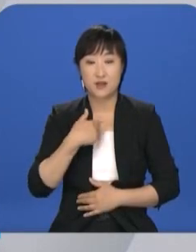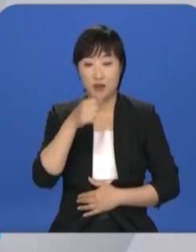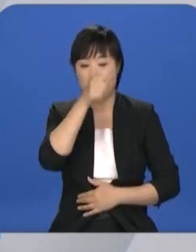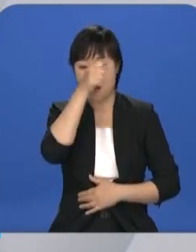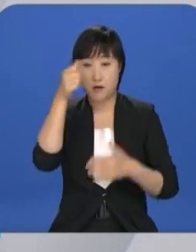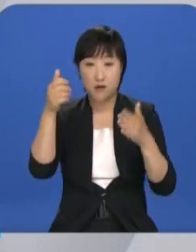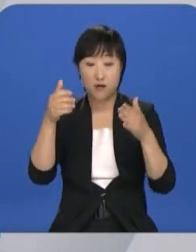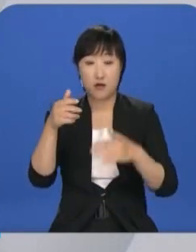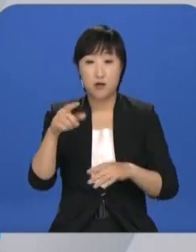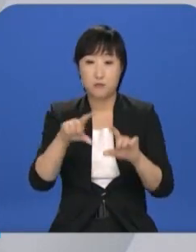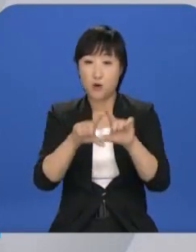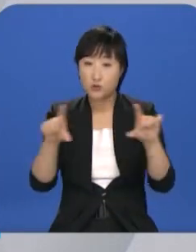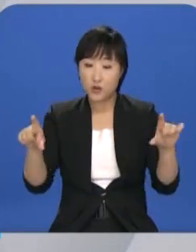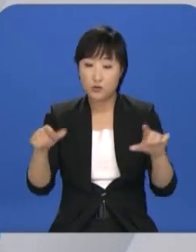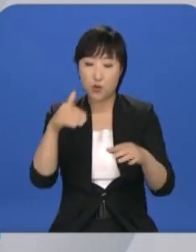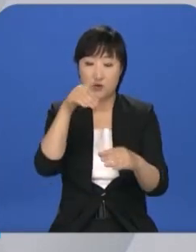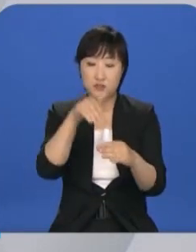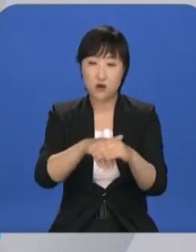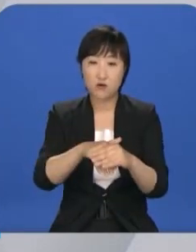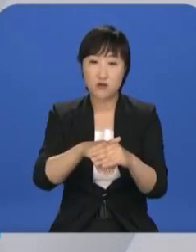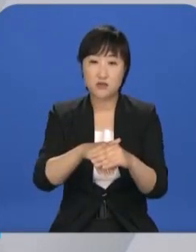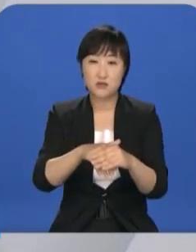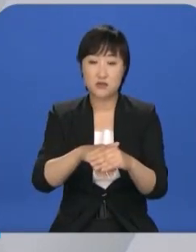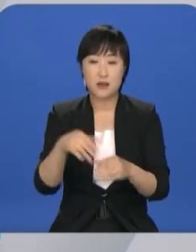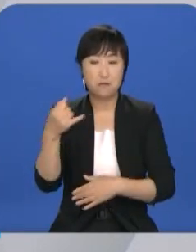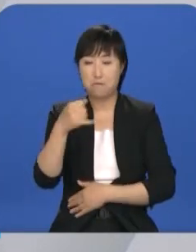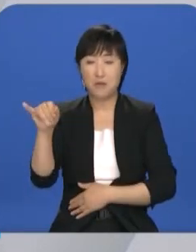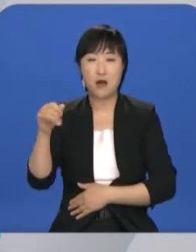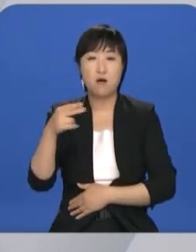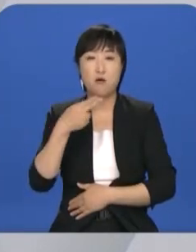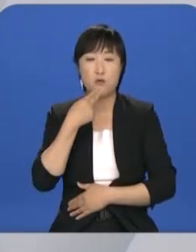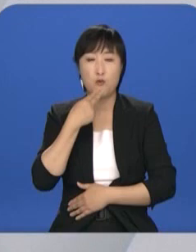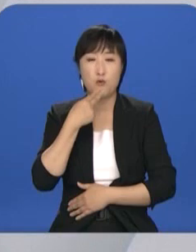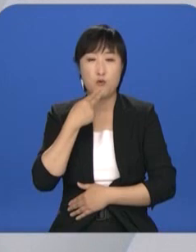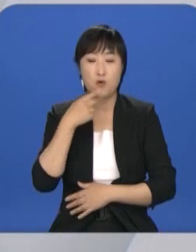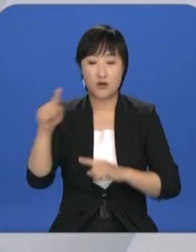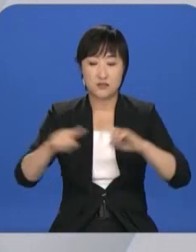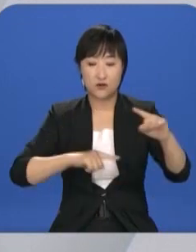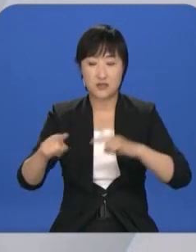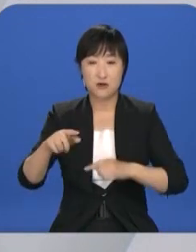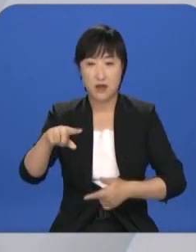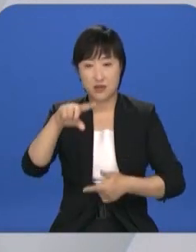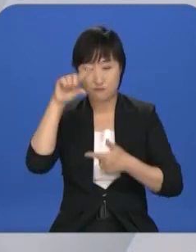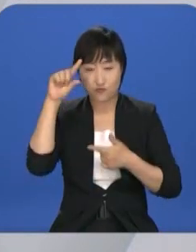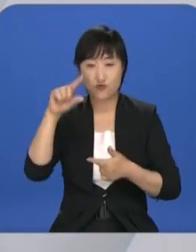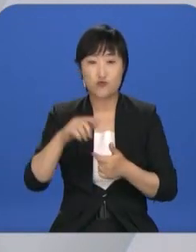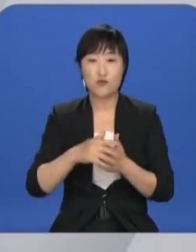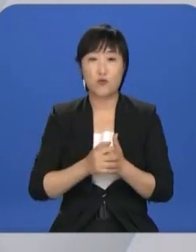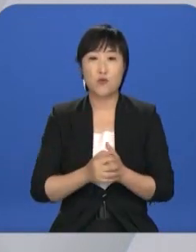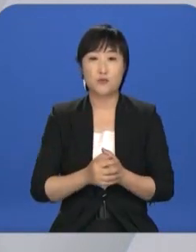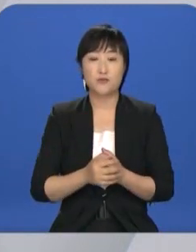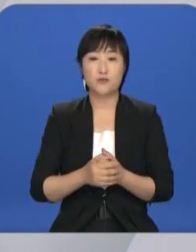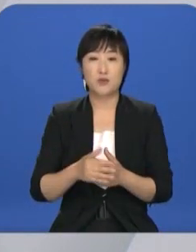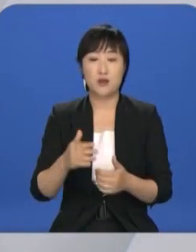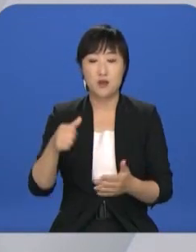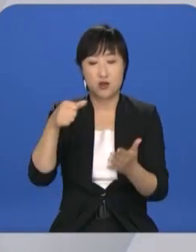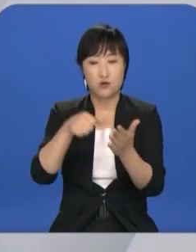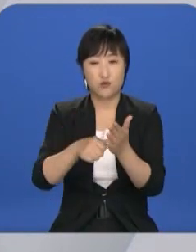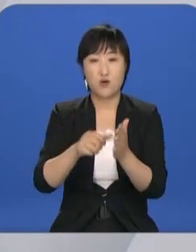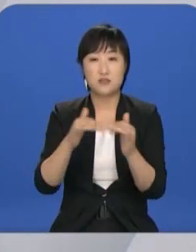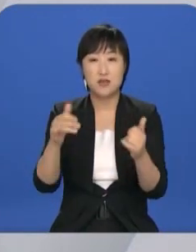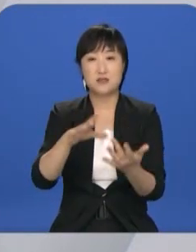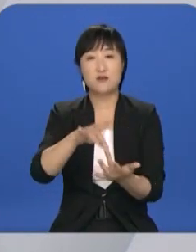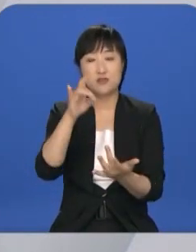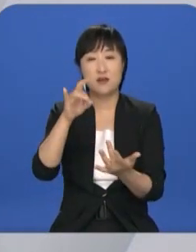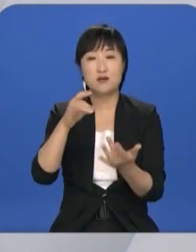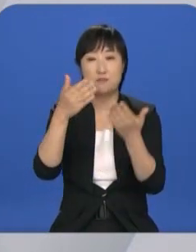저는 평소에도 선거는 네거티브 없고 정책과 인물로 유권자의